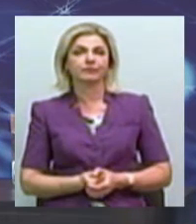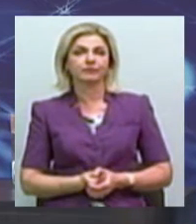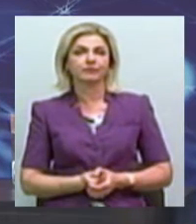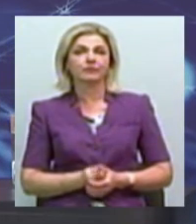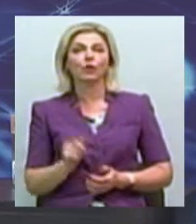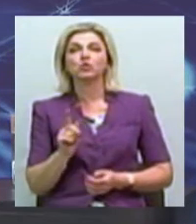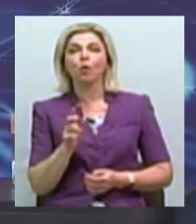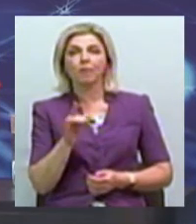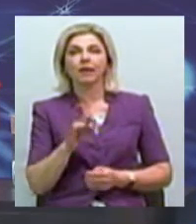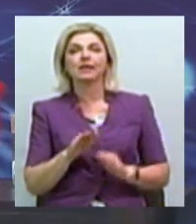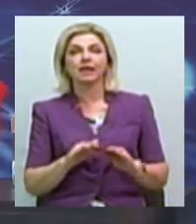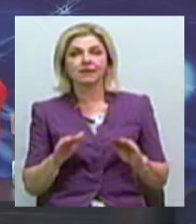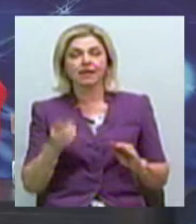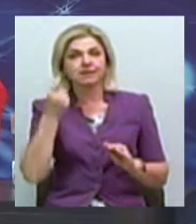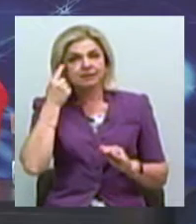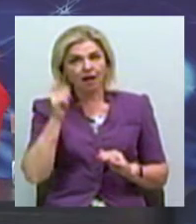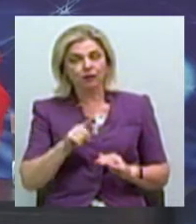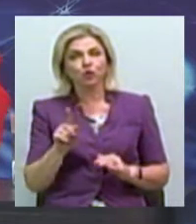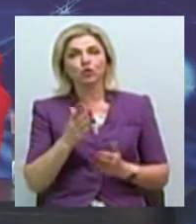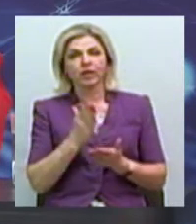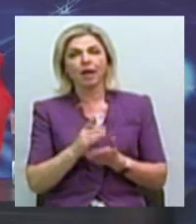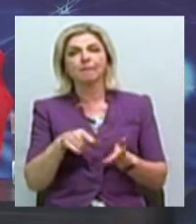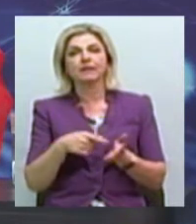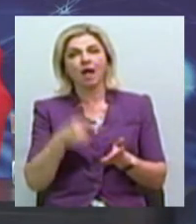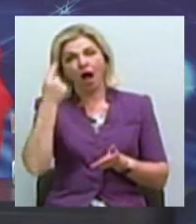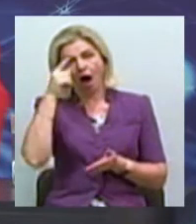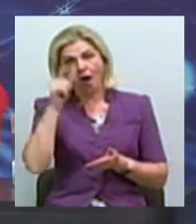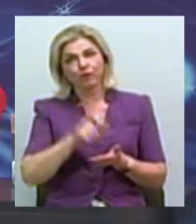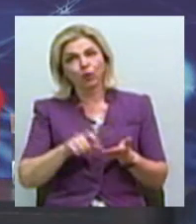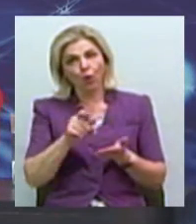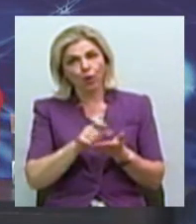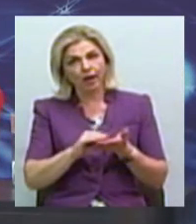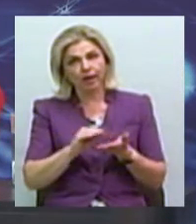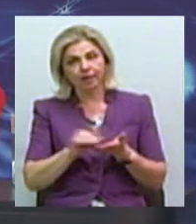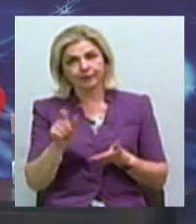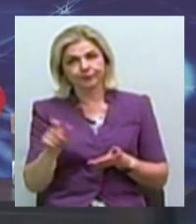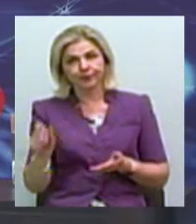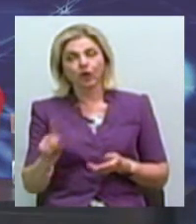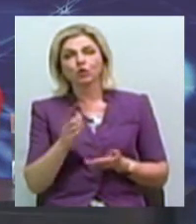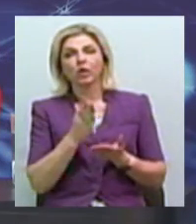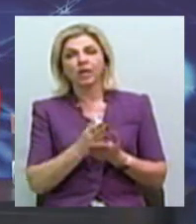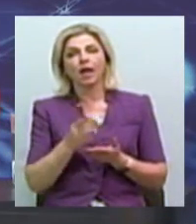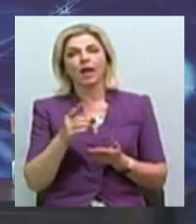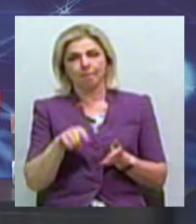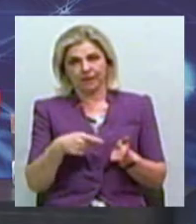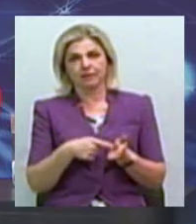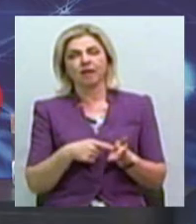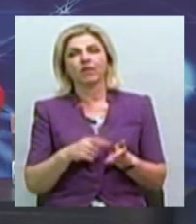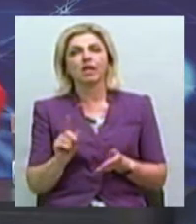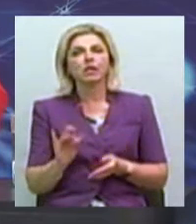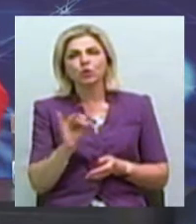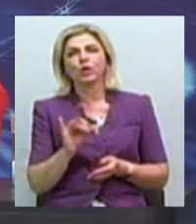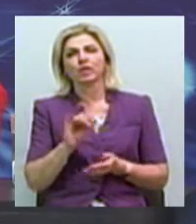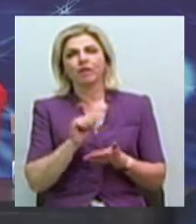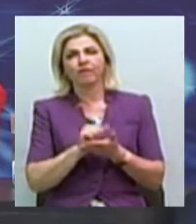Для того, щоб дитина знала, що є місцеві автори, знала, що є місцеві цікаві краєзнавчі видання,